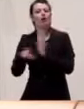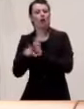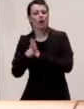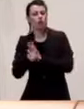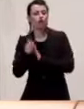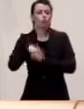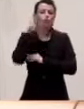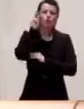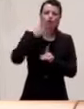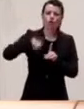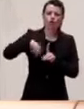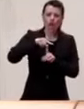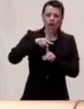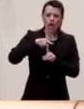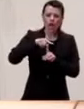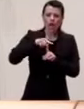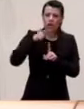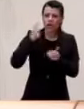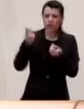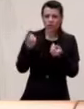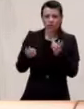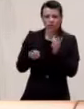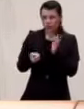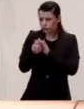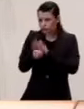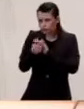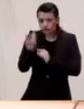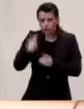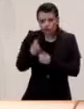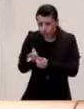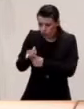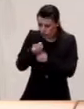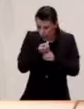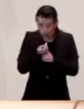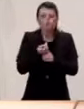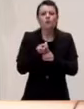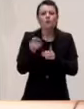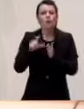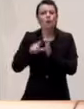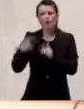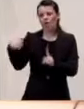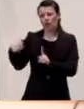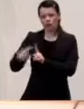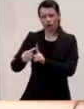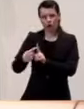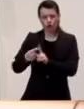conoscenze era stato aggiornato nel periodo di riferimento.